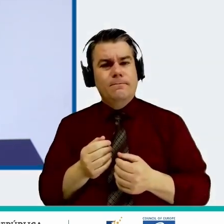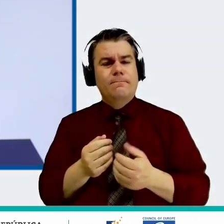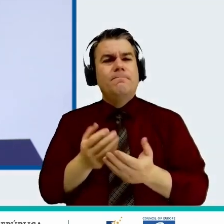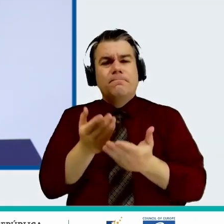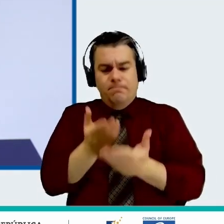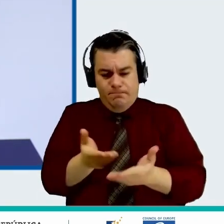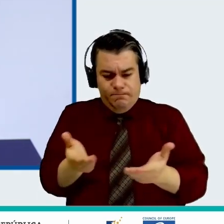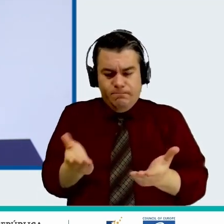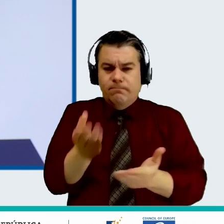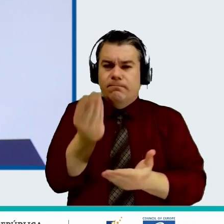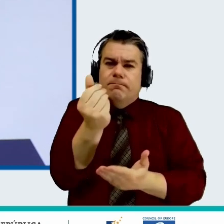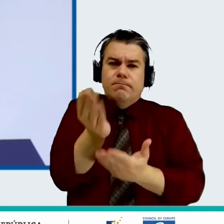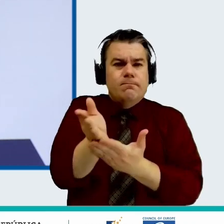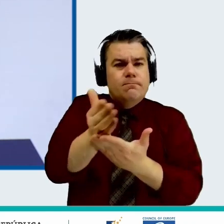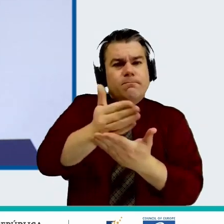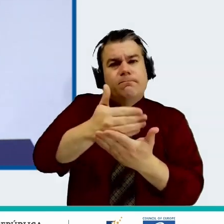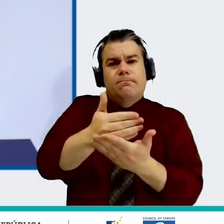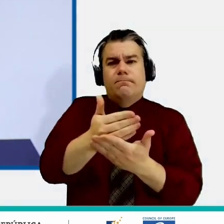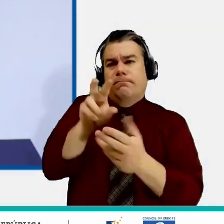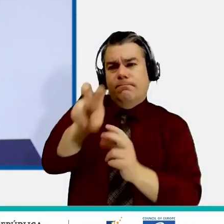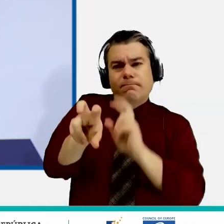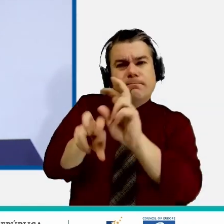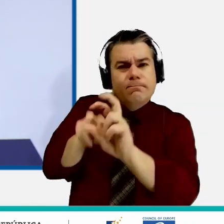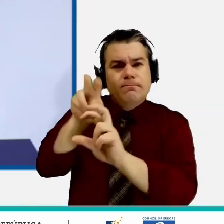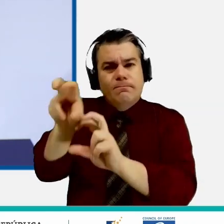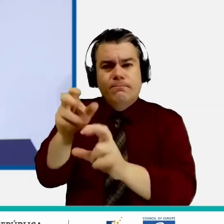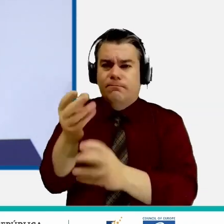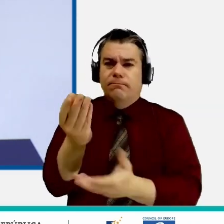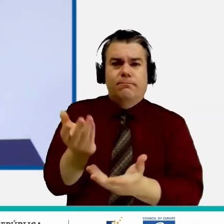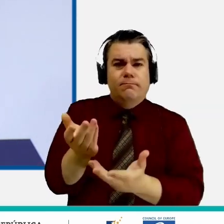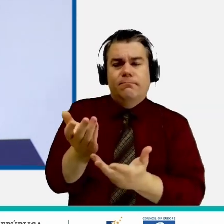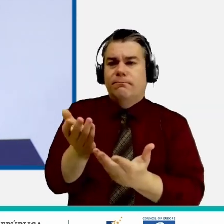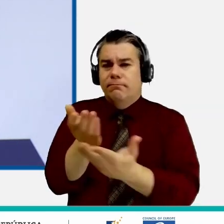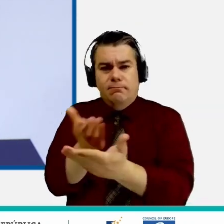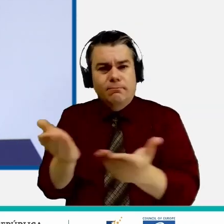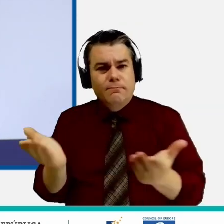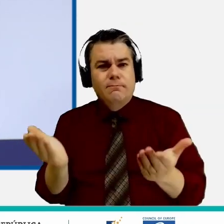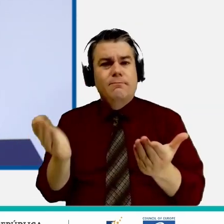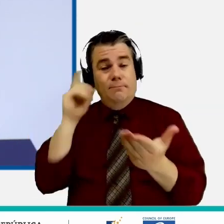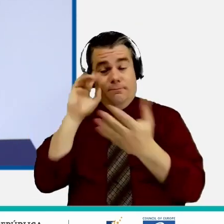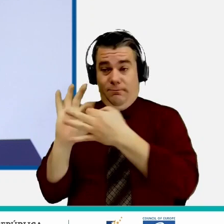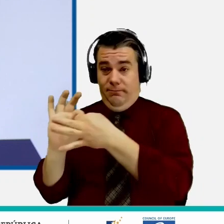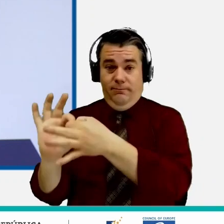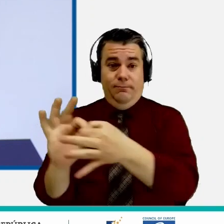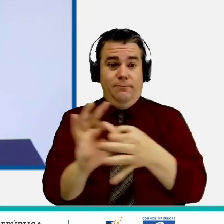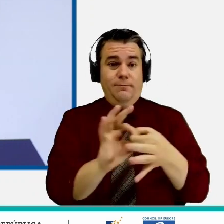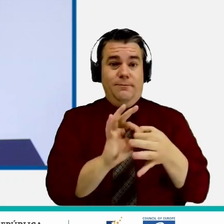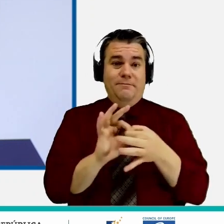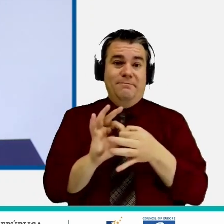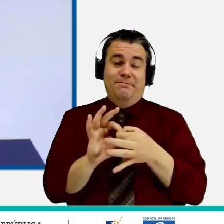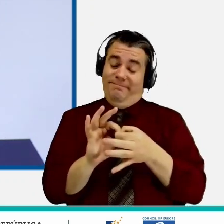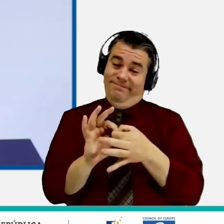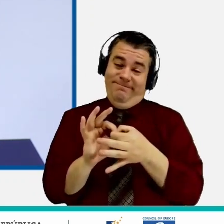ну, у нас другого выхода нету, общими усилиями мы реализуем эту стратегию развития сотрудничества в